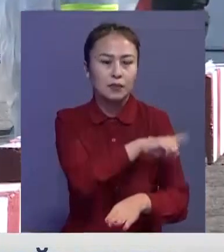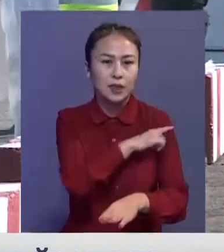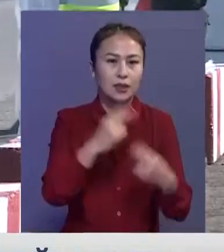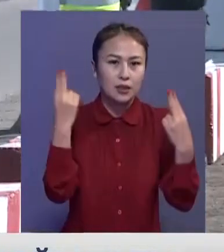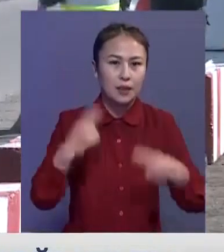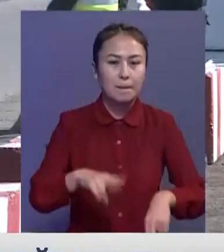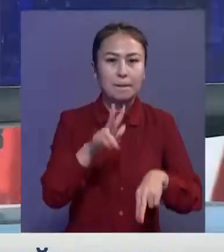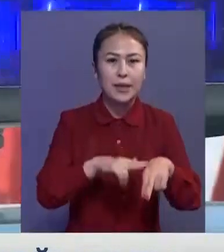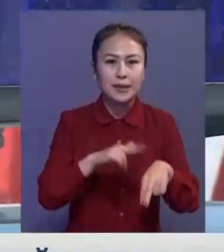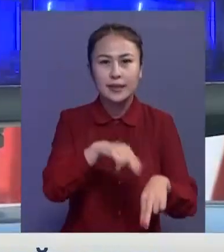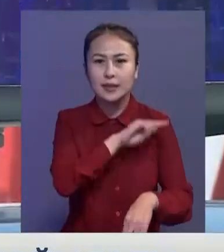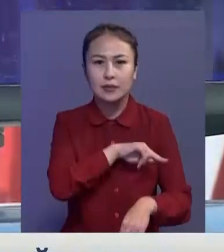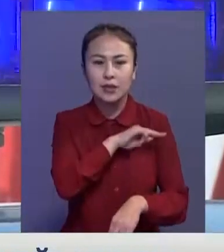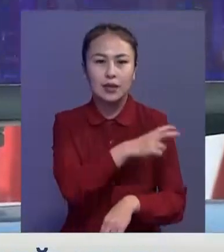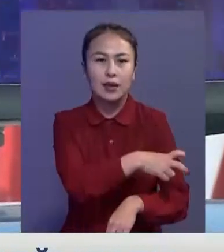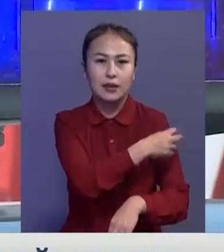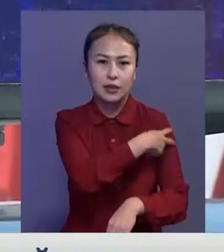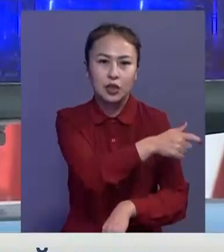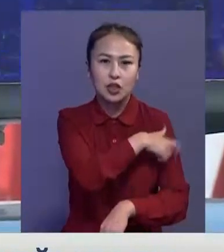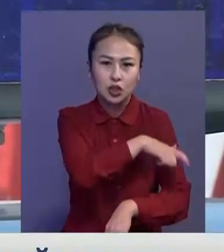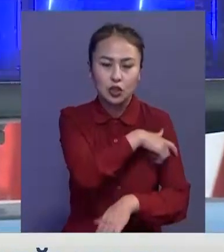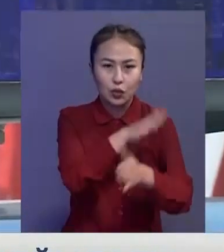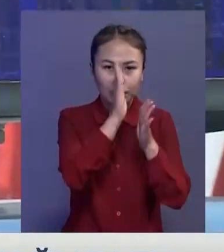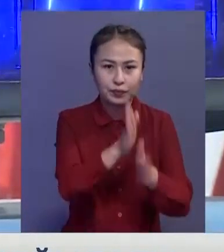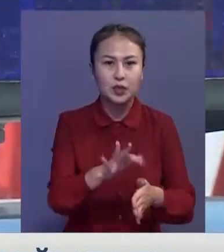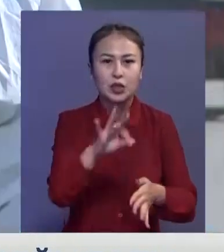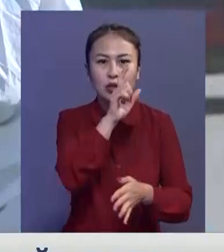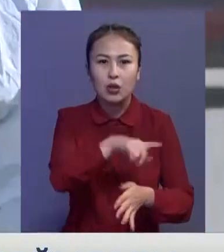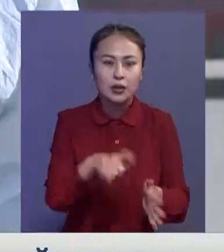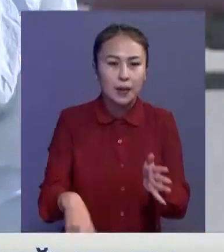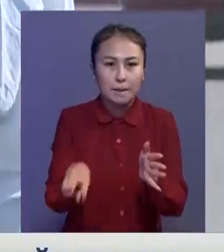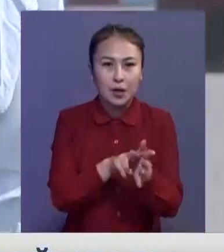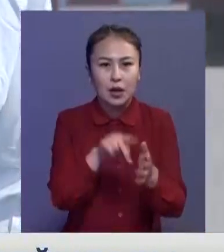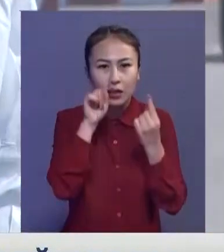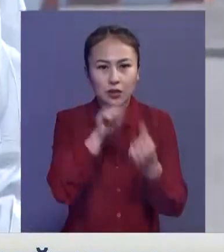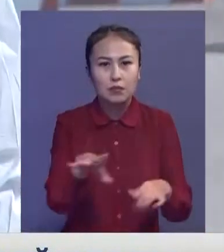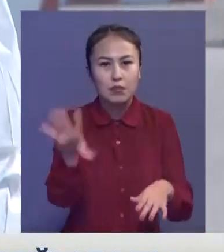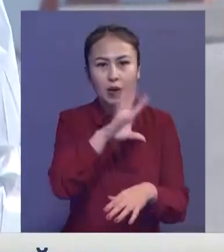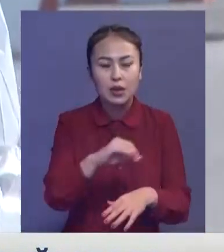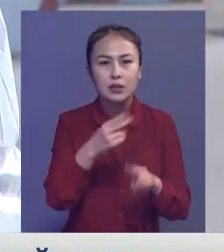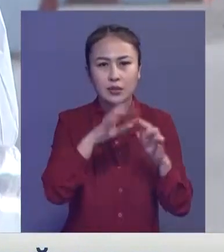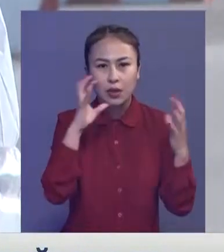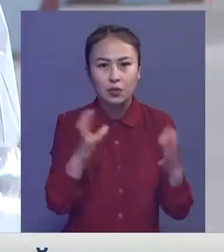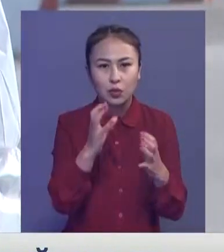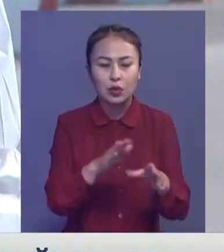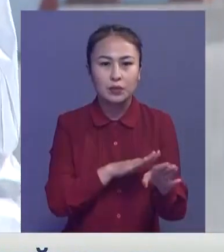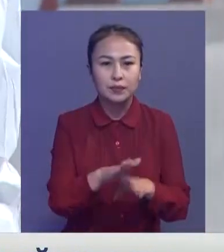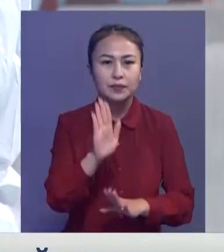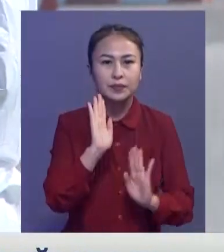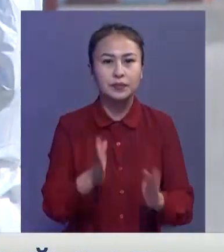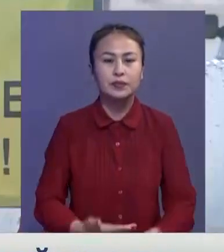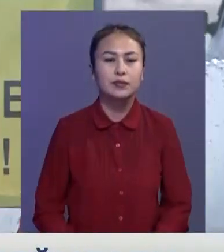санитарлық бекеттерде полиция қызметкерлері мен дәрігерлер кезекшілік етеді, жолаушылардан эпидемияға қарсы барлық шараны сақтау талап